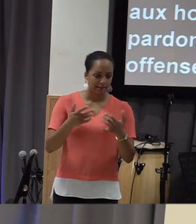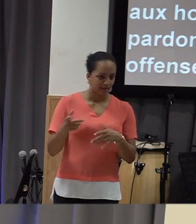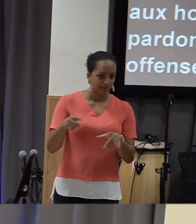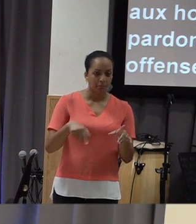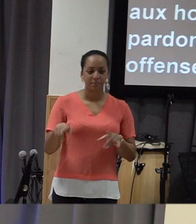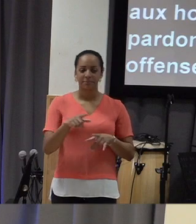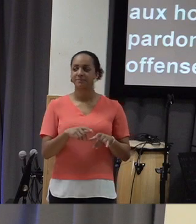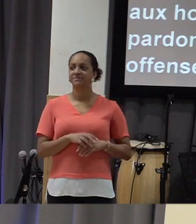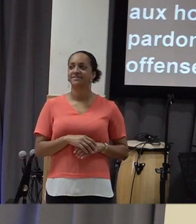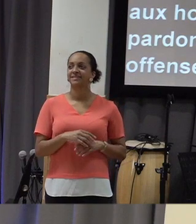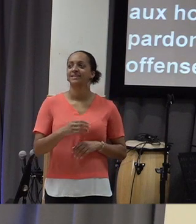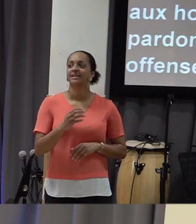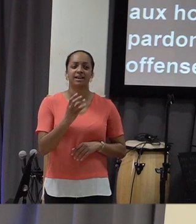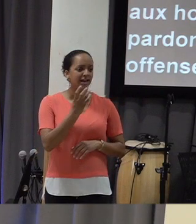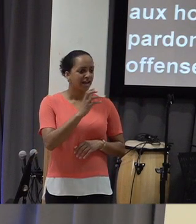490, waouh.